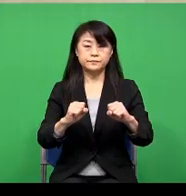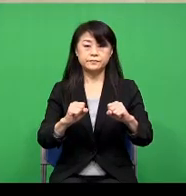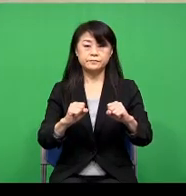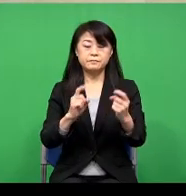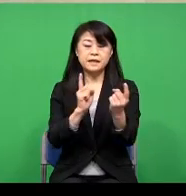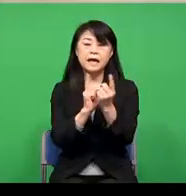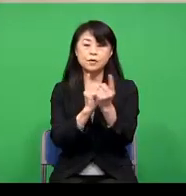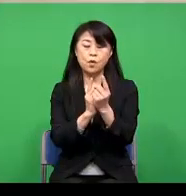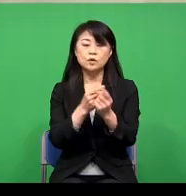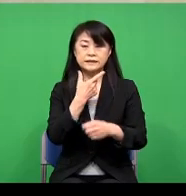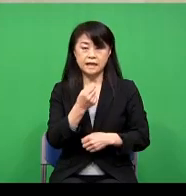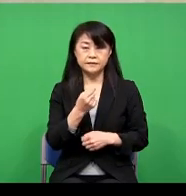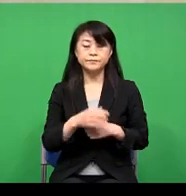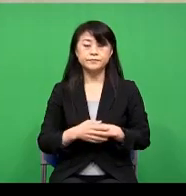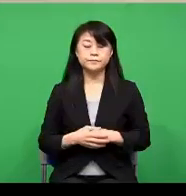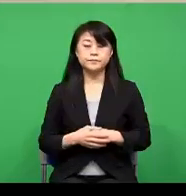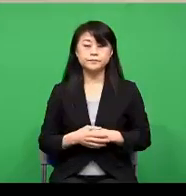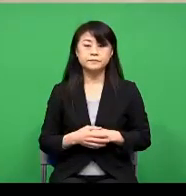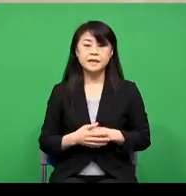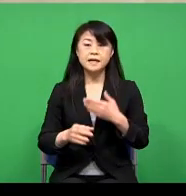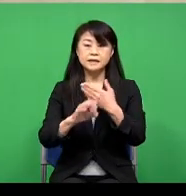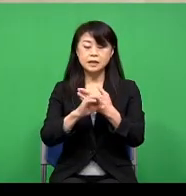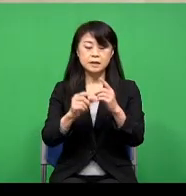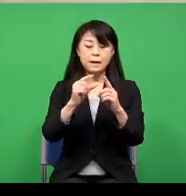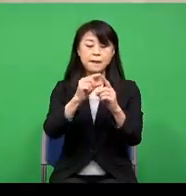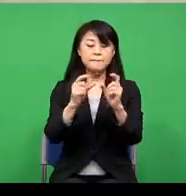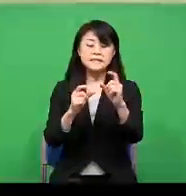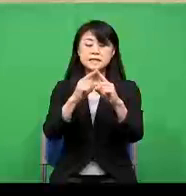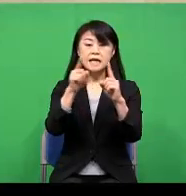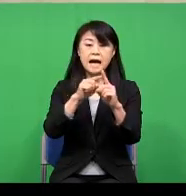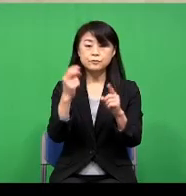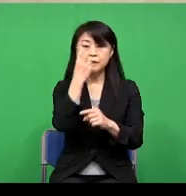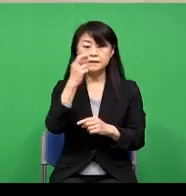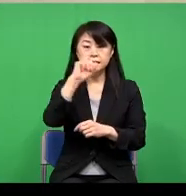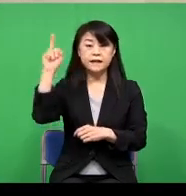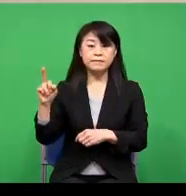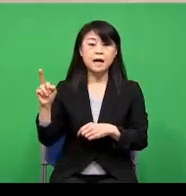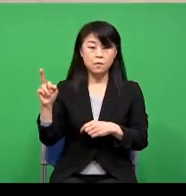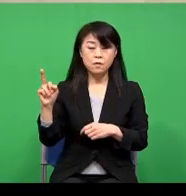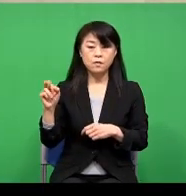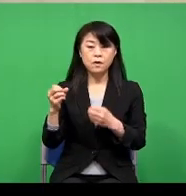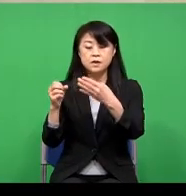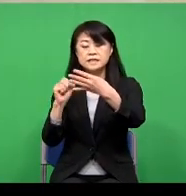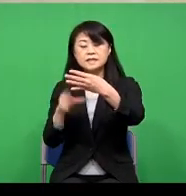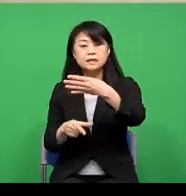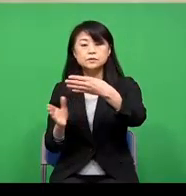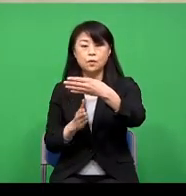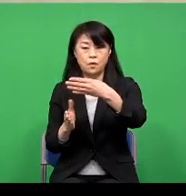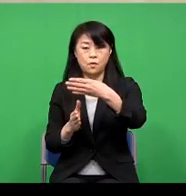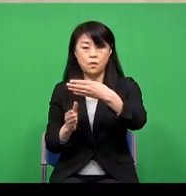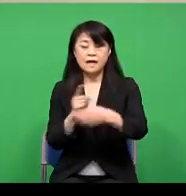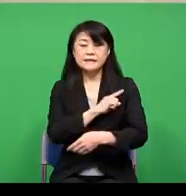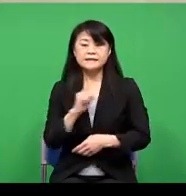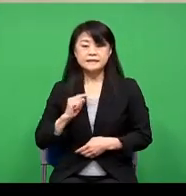処理できる体制、それで全国で5番目に、まあ、PCR 検査丁寧にやってる県だと言われてたんですけれ